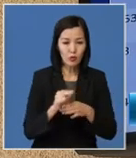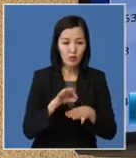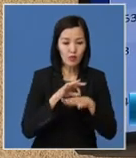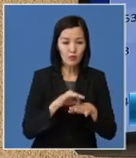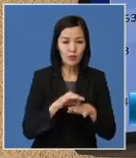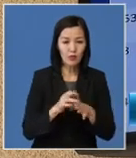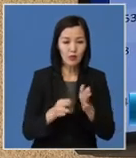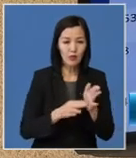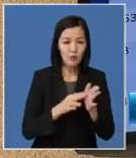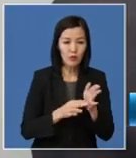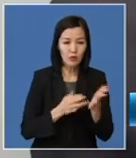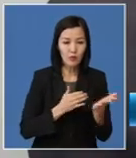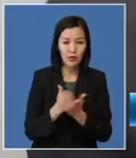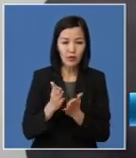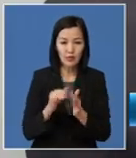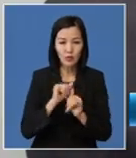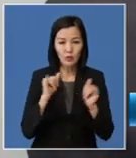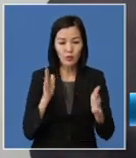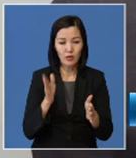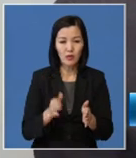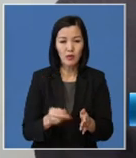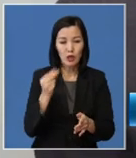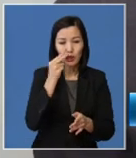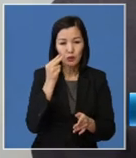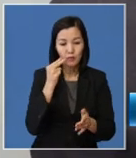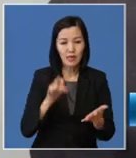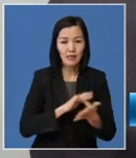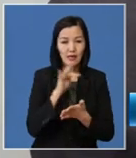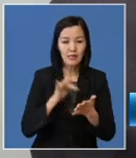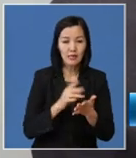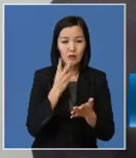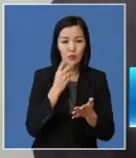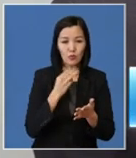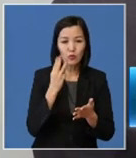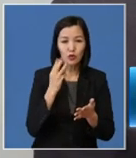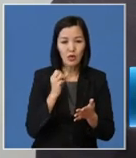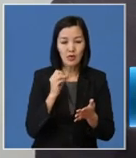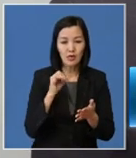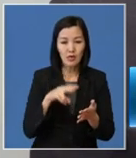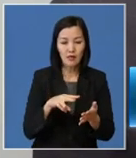көбейту көзделген. Шымкент қаласынан Шаралға